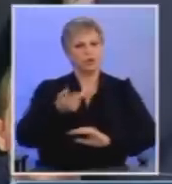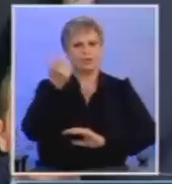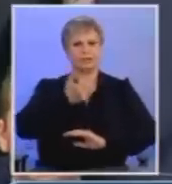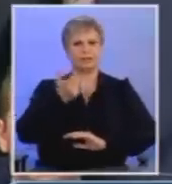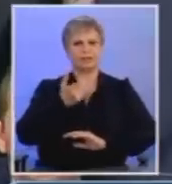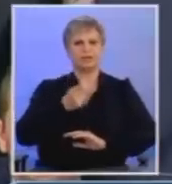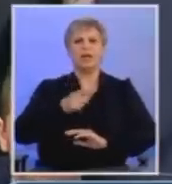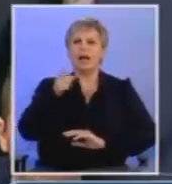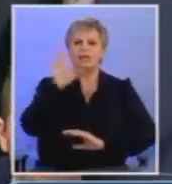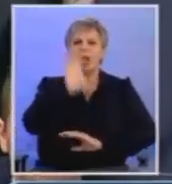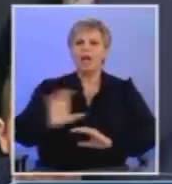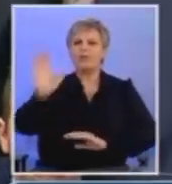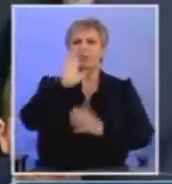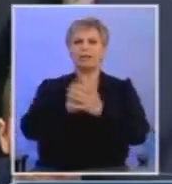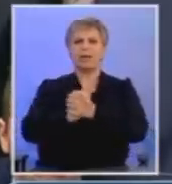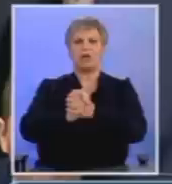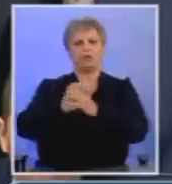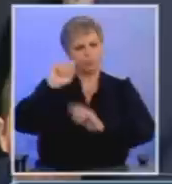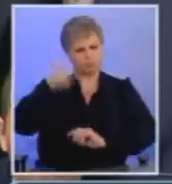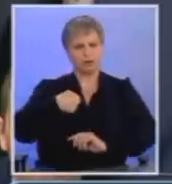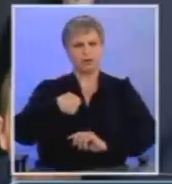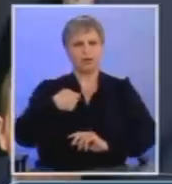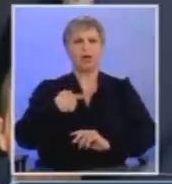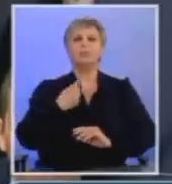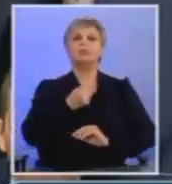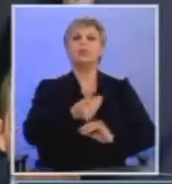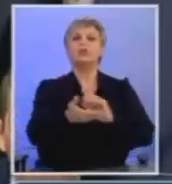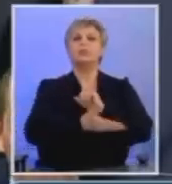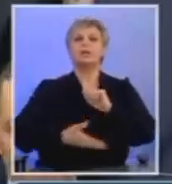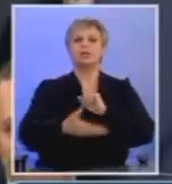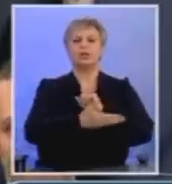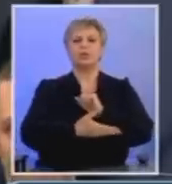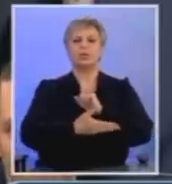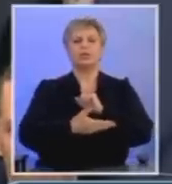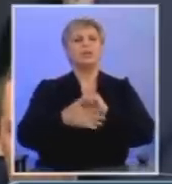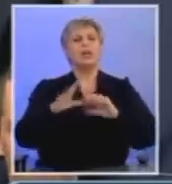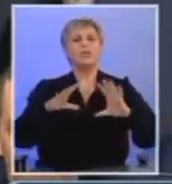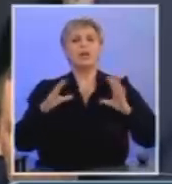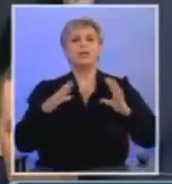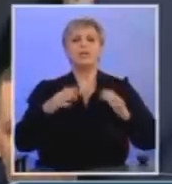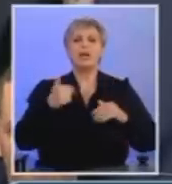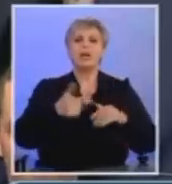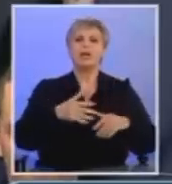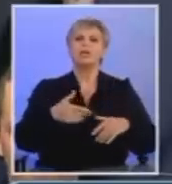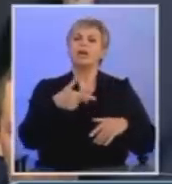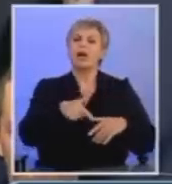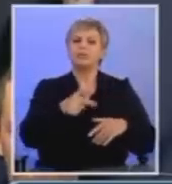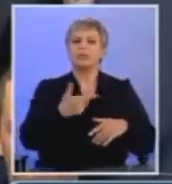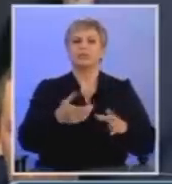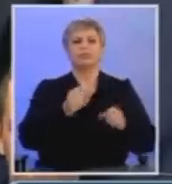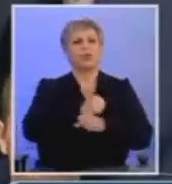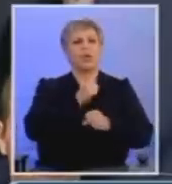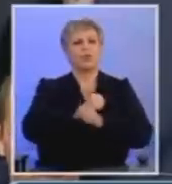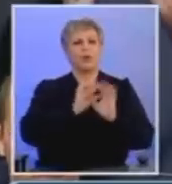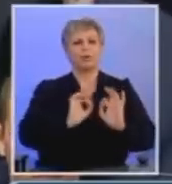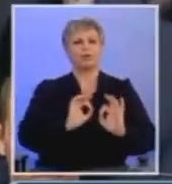Ένωση. Δεν ήθελε Έλληνες αγρότες και κτηνοτρόφους, τους ήθελε πρόωρα συνταξιοδοτημένους,